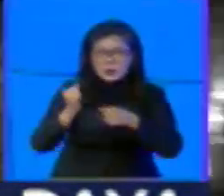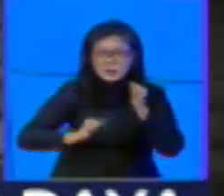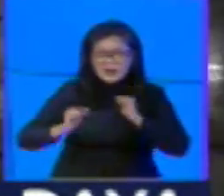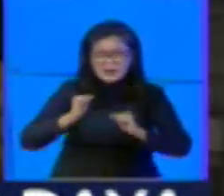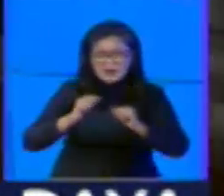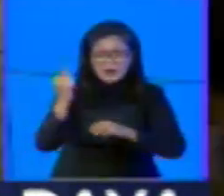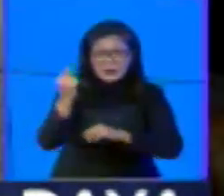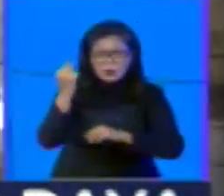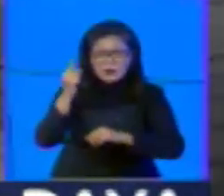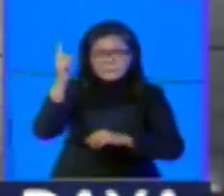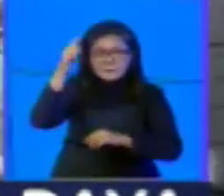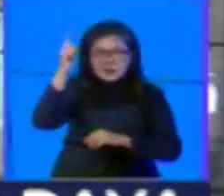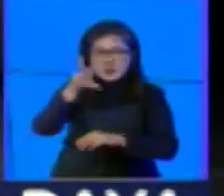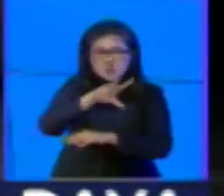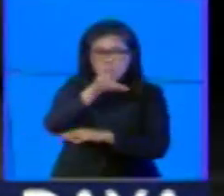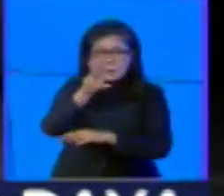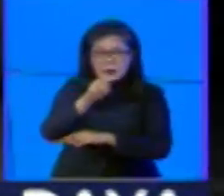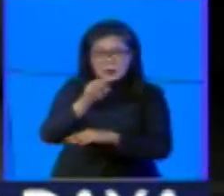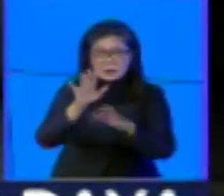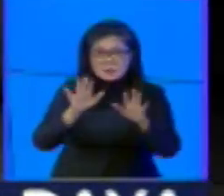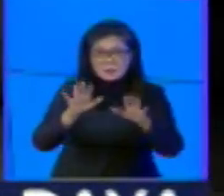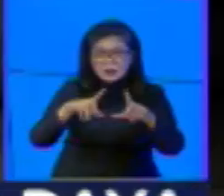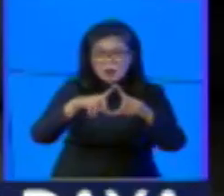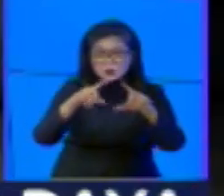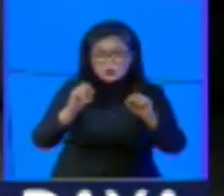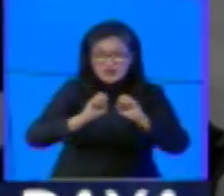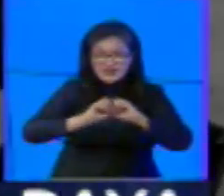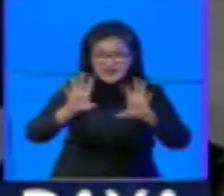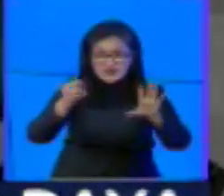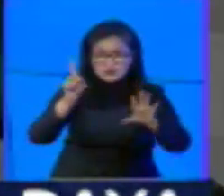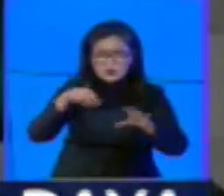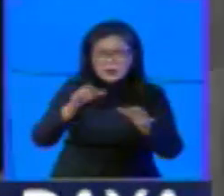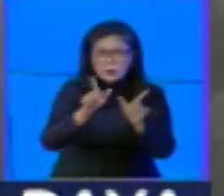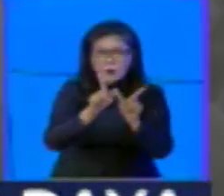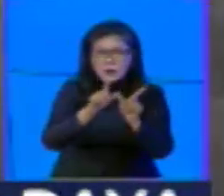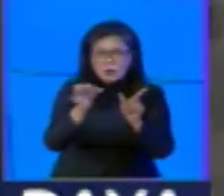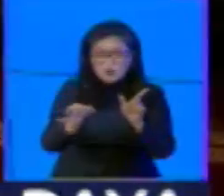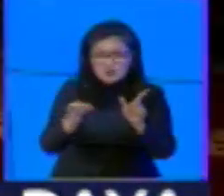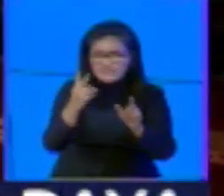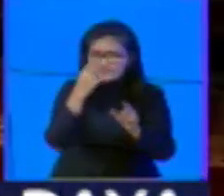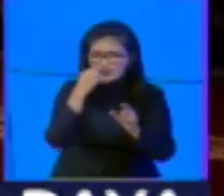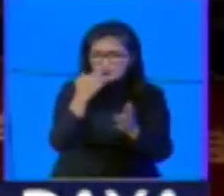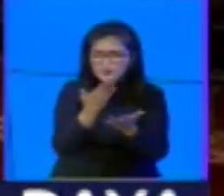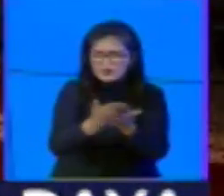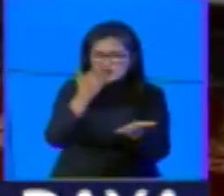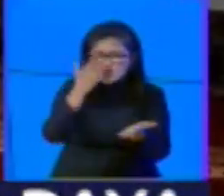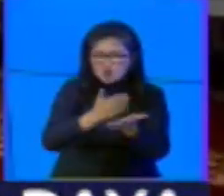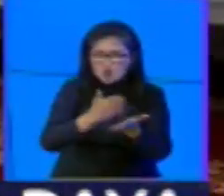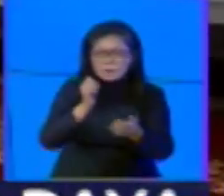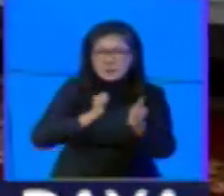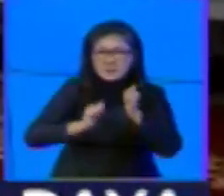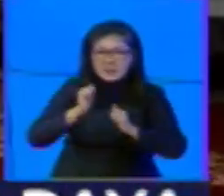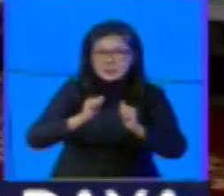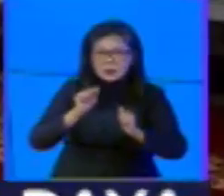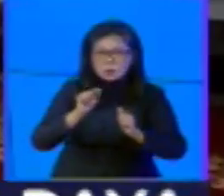Barat. Sementara dalam surat edaran, Wali Kota Bandung meminta menghentikan semua kegiatan yang melibatkan massa di